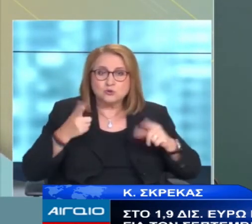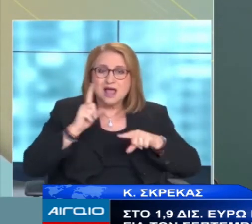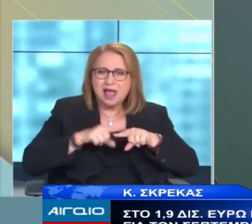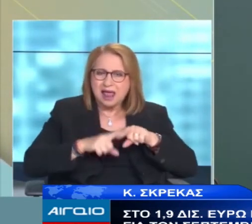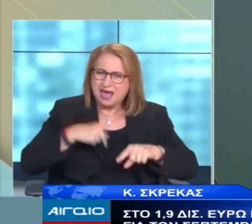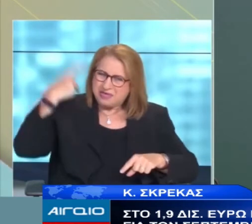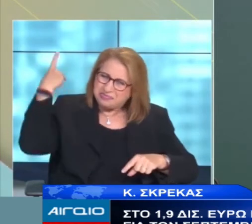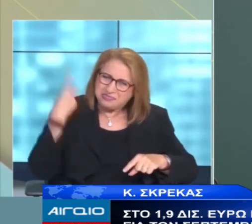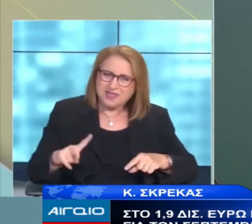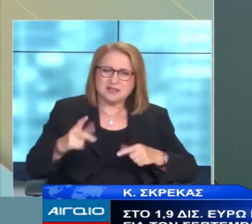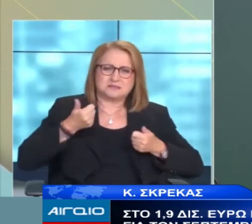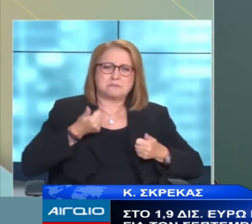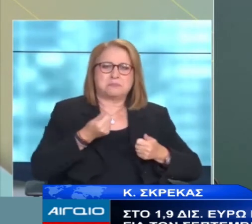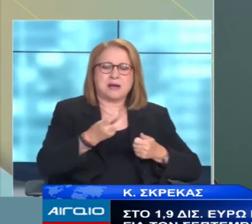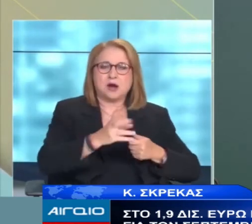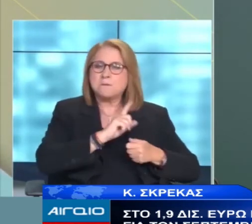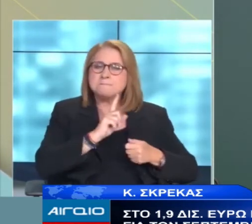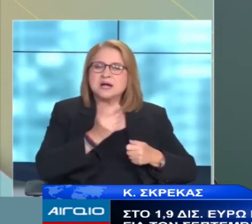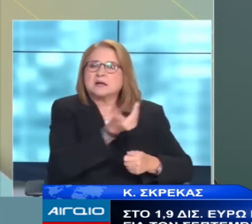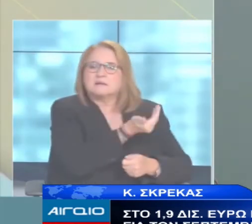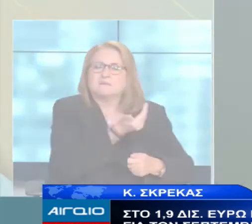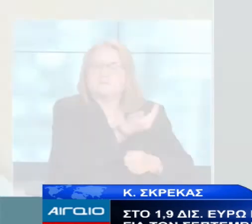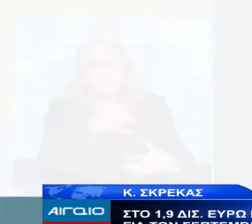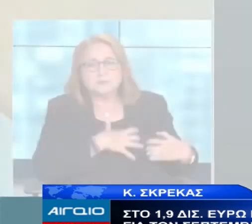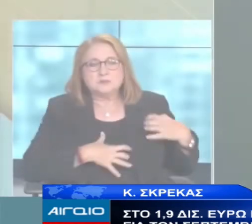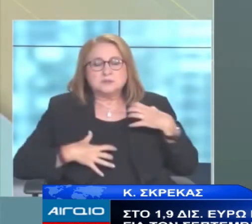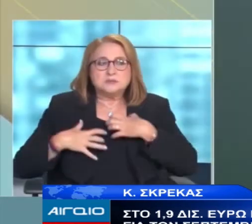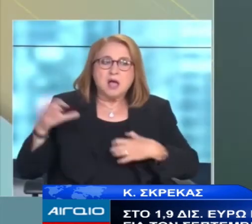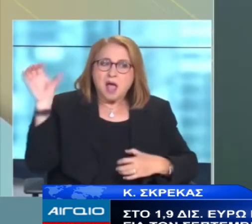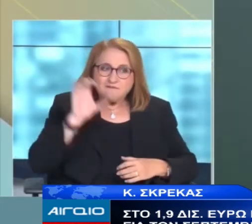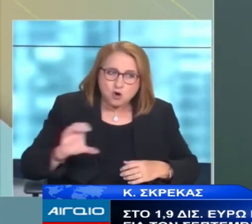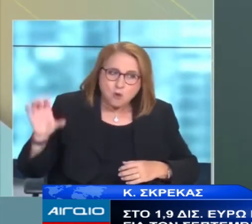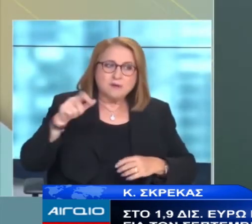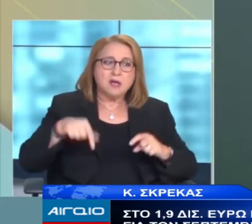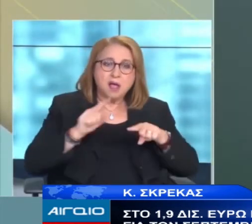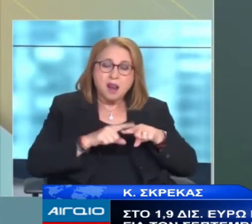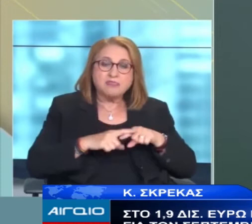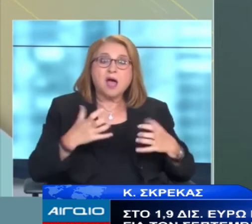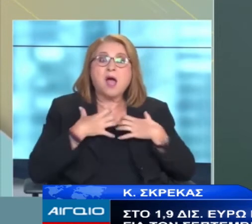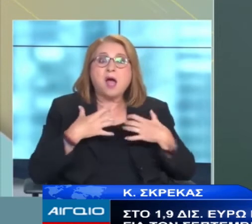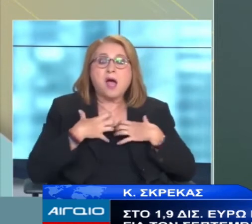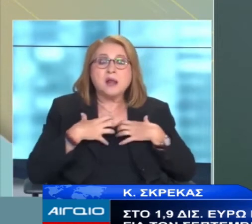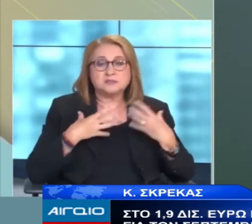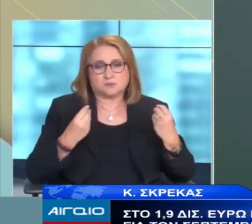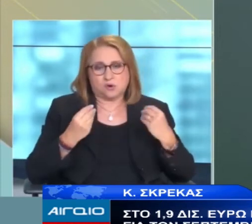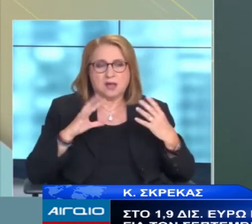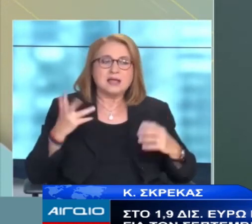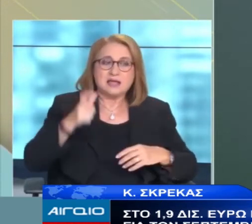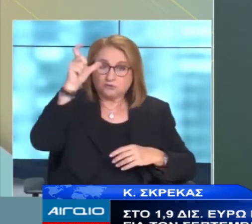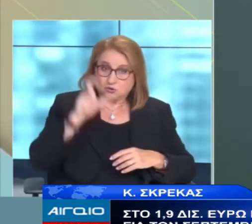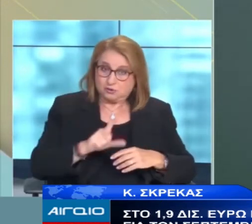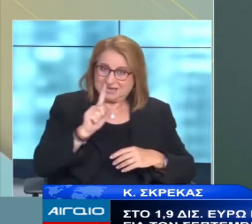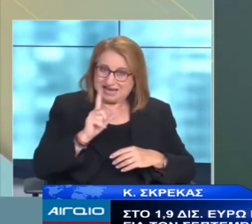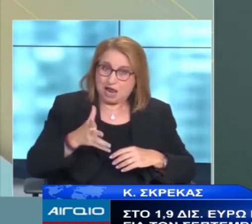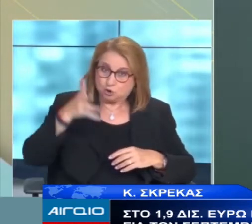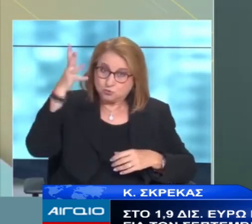τρίτον, δημιουργώντας το Ταμείο Ενεργειακής Μετάβασης. Δέσμευση της κυβέρνησής μας και του ίδιου του Πρωθυπουργού, του Κυριάκου Μητσοτάκη,